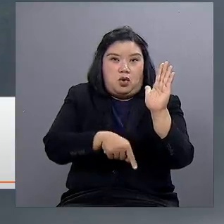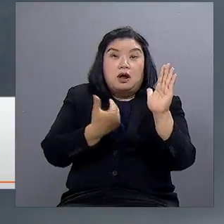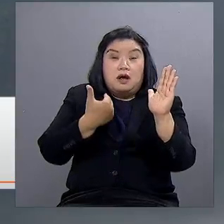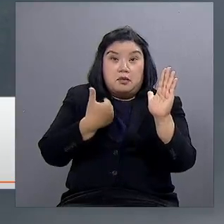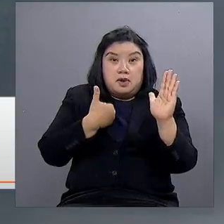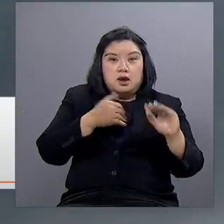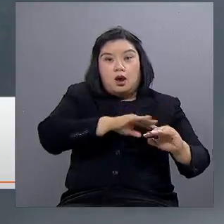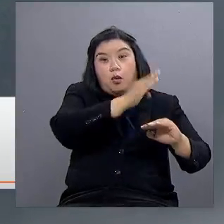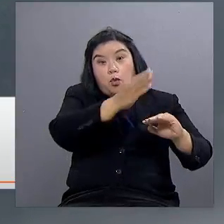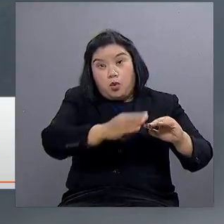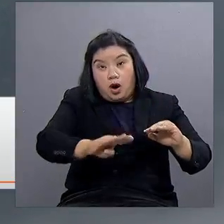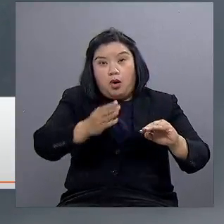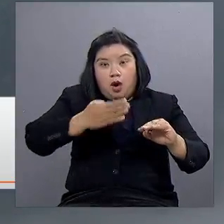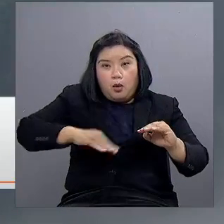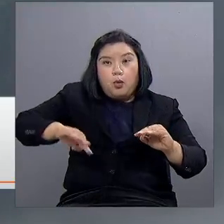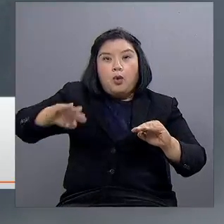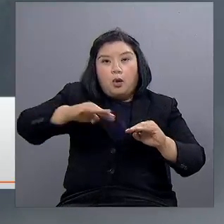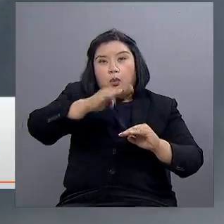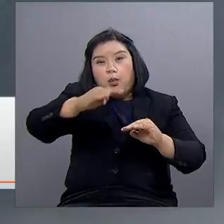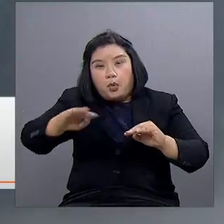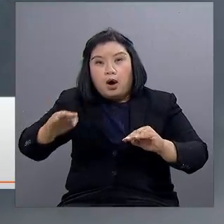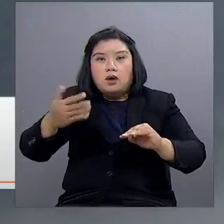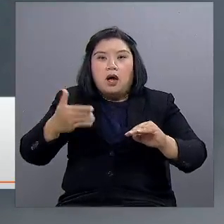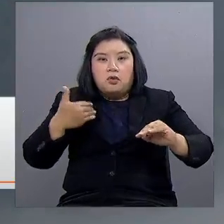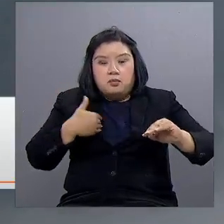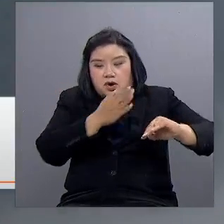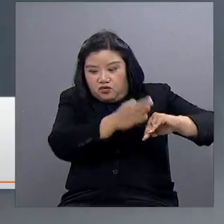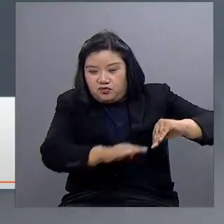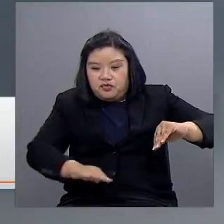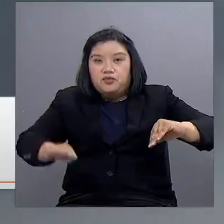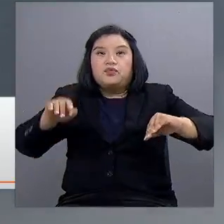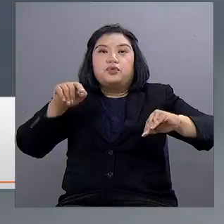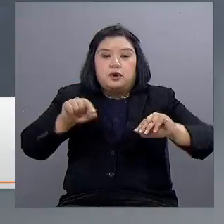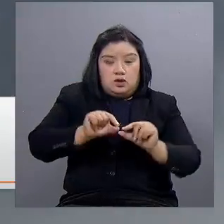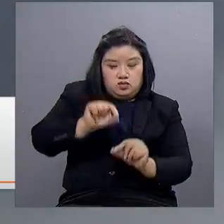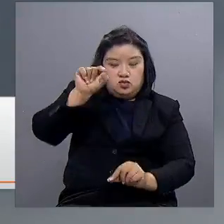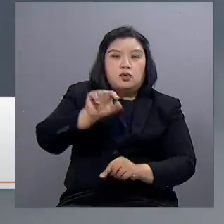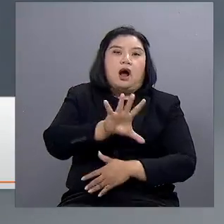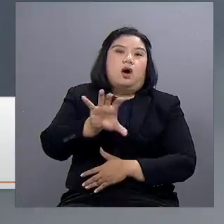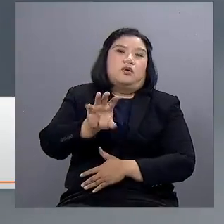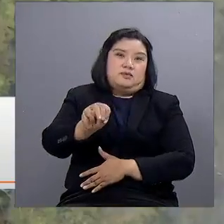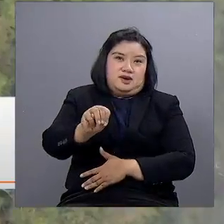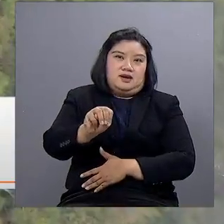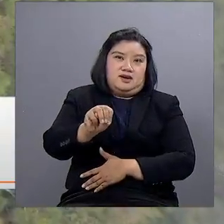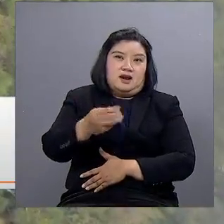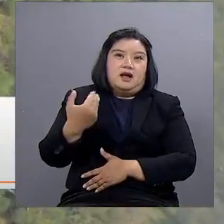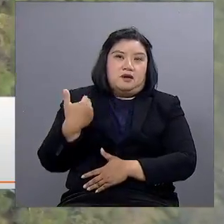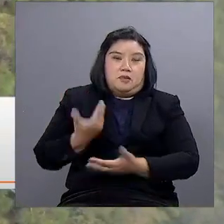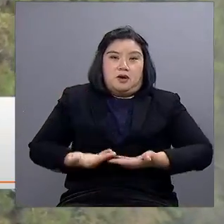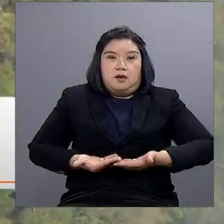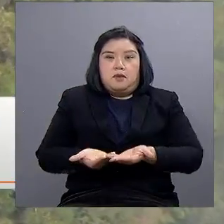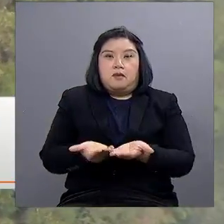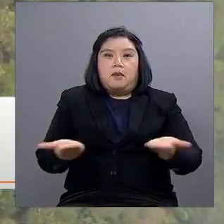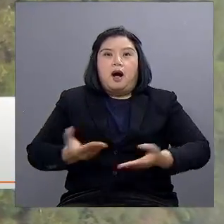าแล้วก็ภูผาสูงจากระดับน้ำทะเลนะคะกว ่ า500เมตรค่ะมีพระพุทธรูปสีทององค์